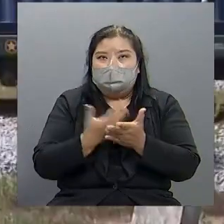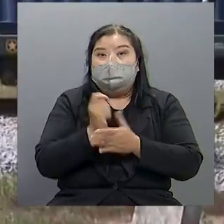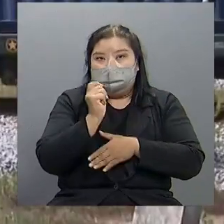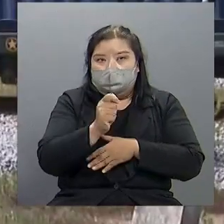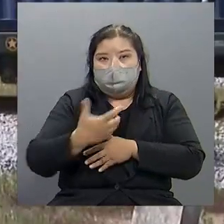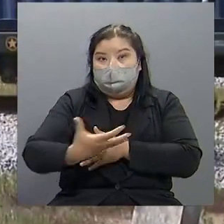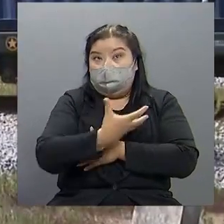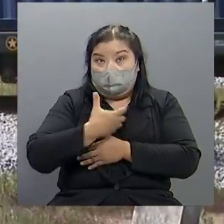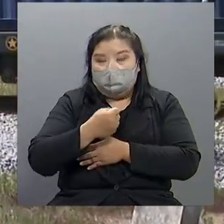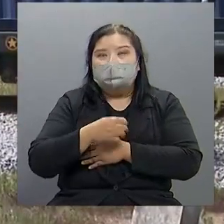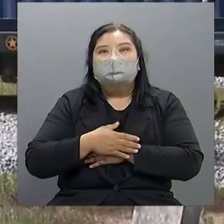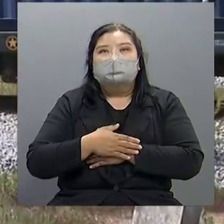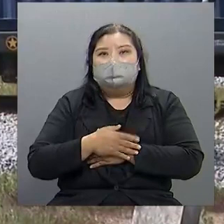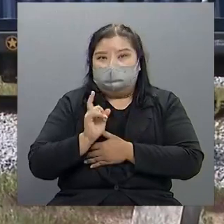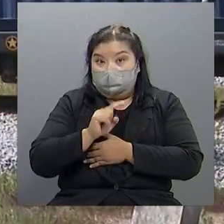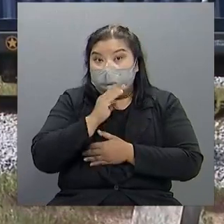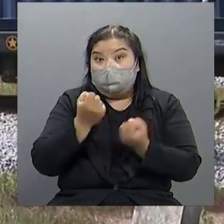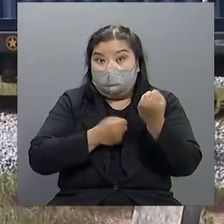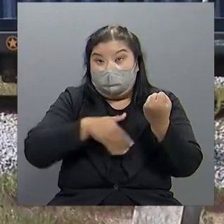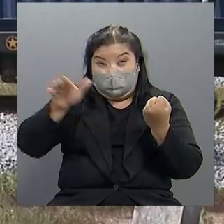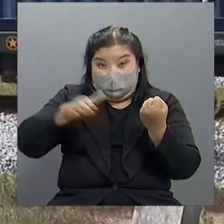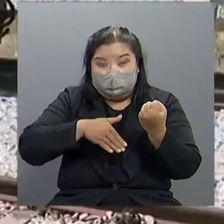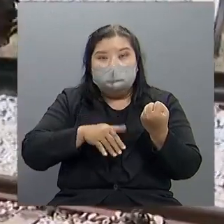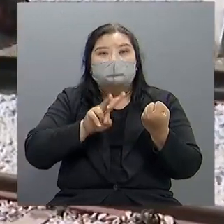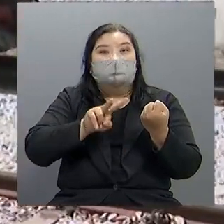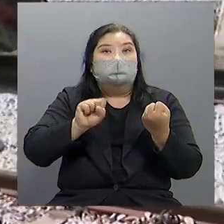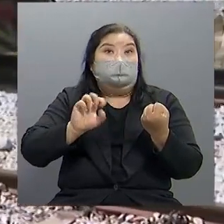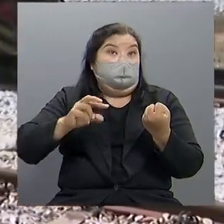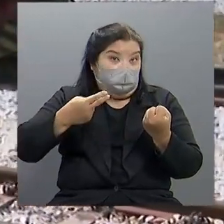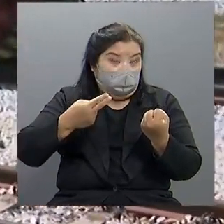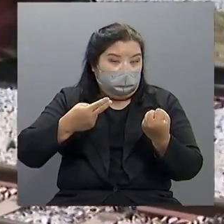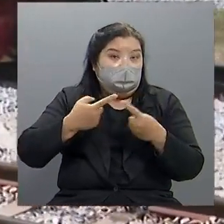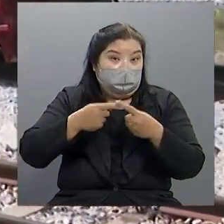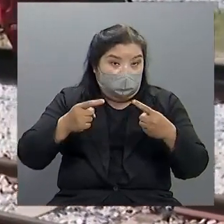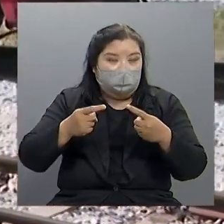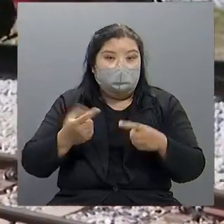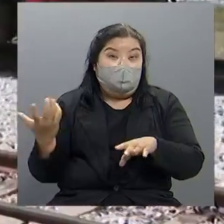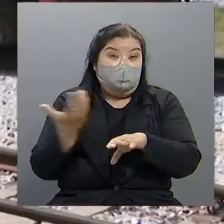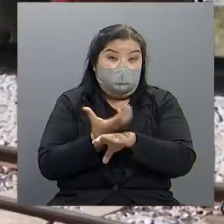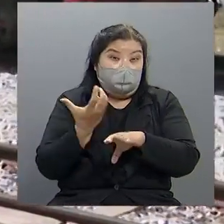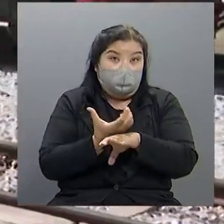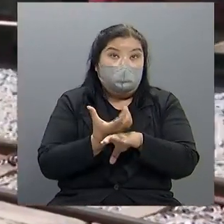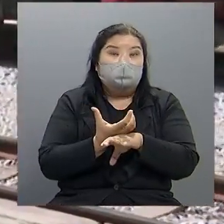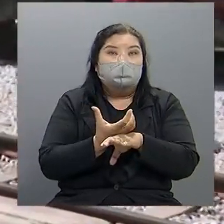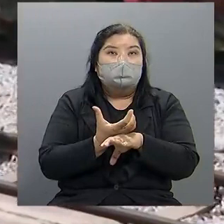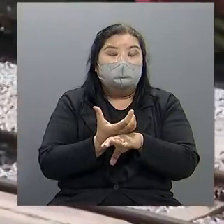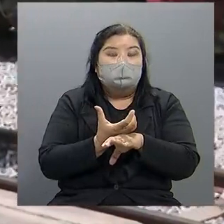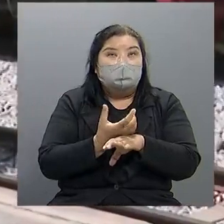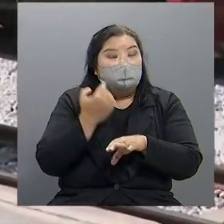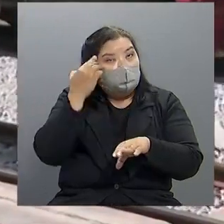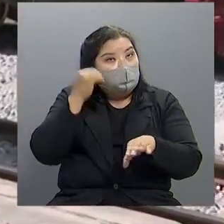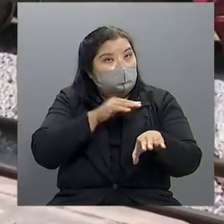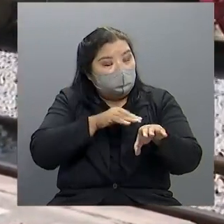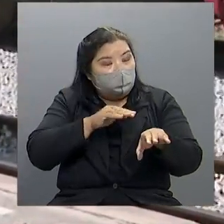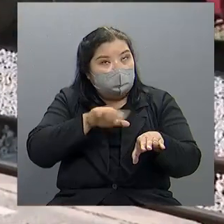ไปกลับเนี่ยเที่ยวละ 250,000 บาทปริมาณขนส่งแต่ละเดือน15ขบวนรวม144ขบวนคิดเป็นมู